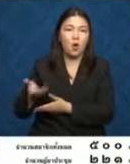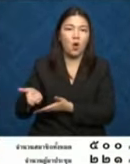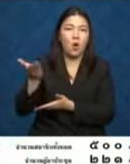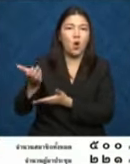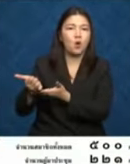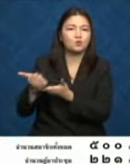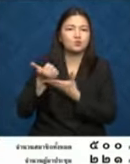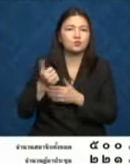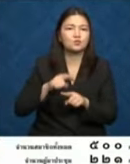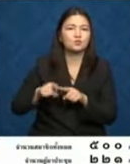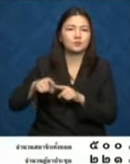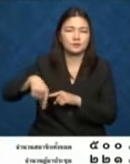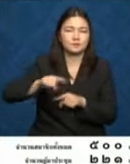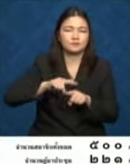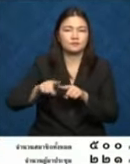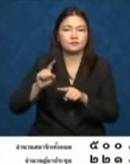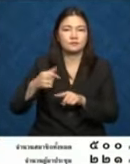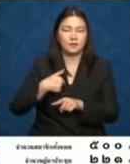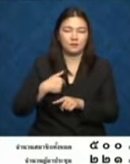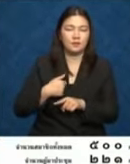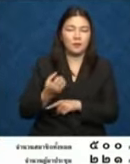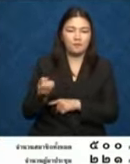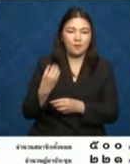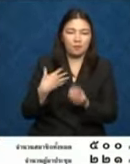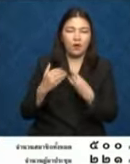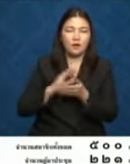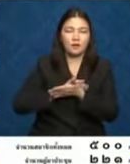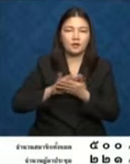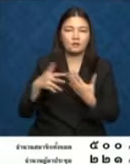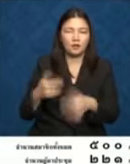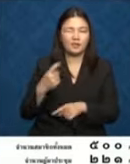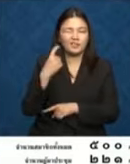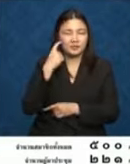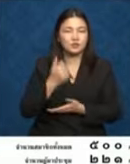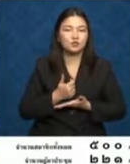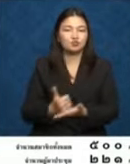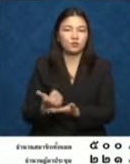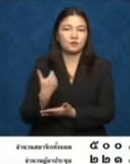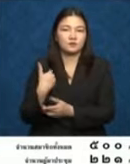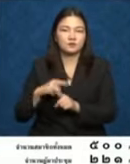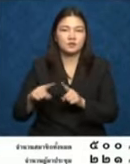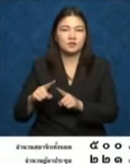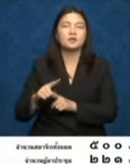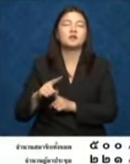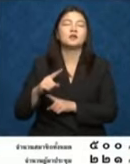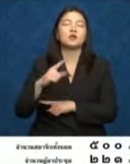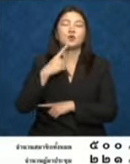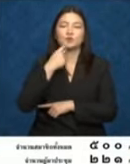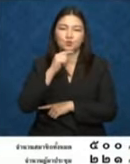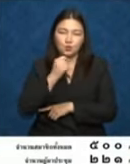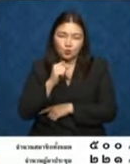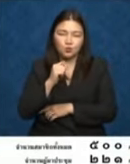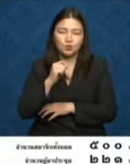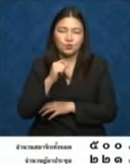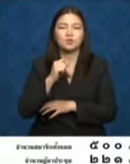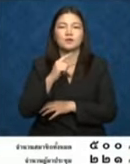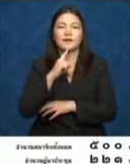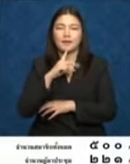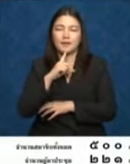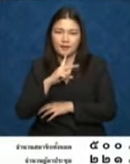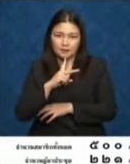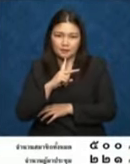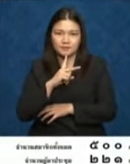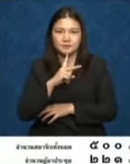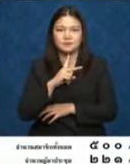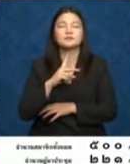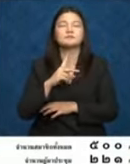ปพูดคุยแล้วบอกให้ติดต่อมาเพื่อจะให้ความเมตตาและก็เจ้าของคลื่นไม่ว่าจะเป็น 2Dtac หรือจะเป็น AIS ก็ขอ